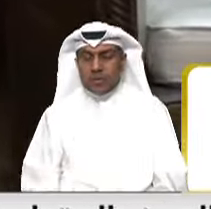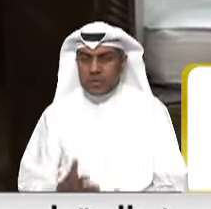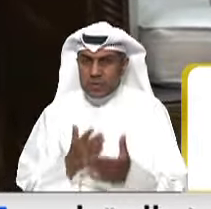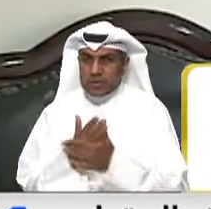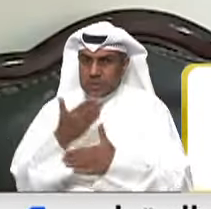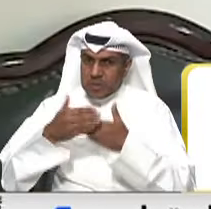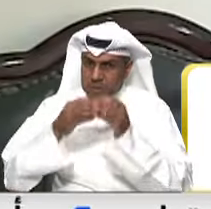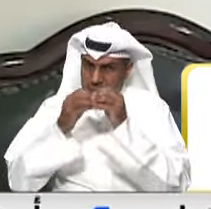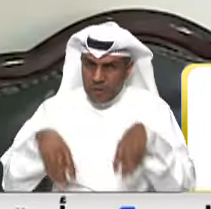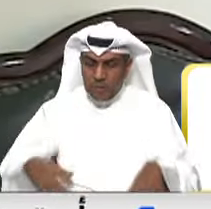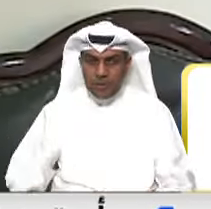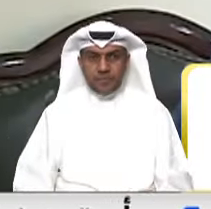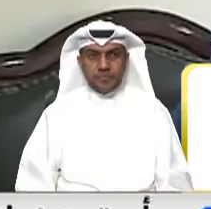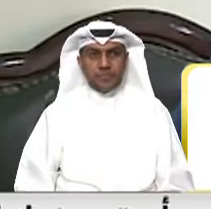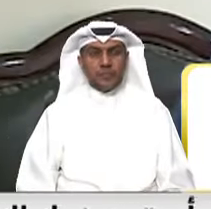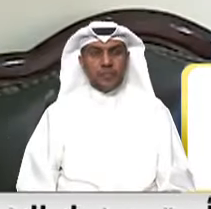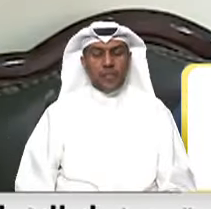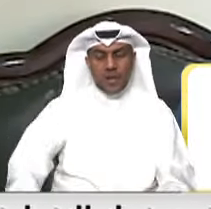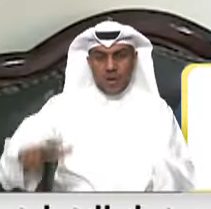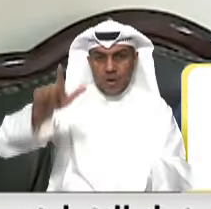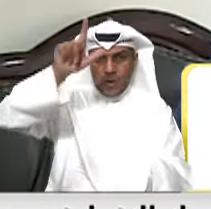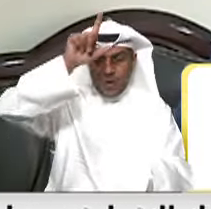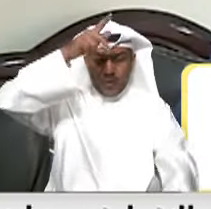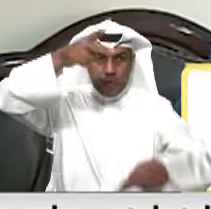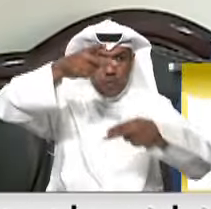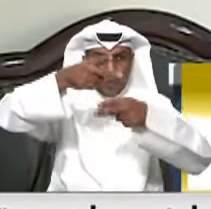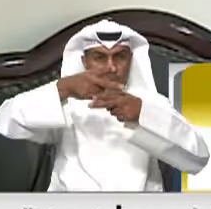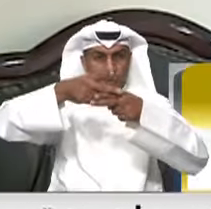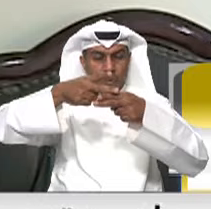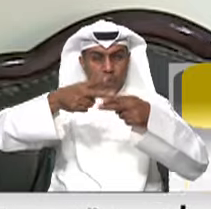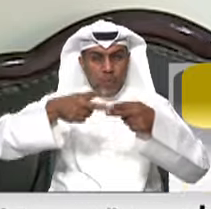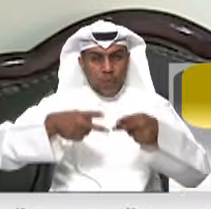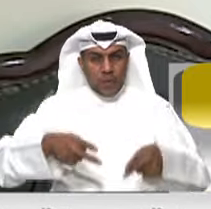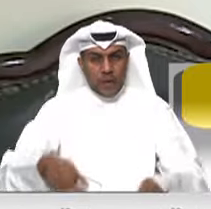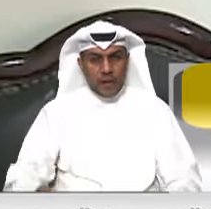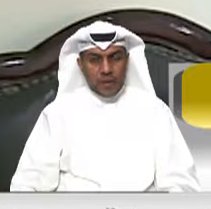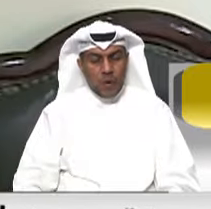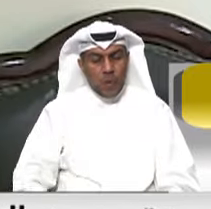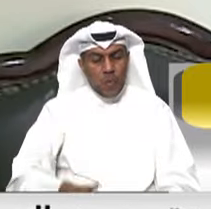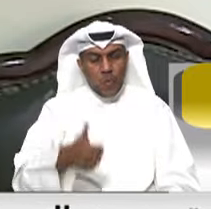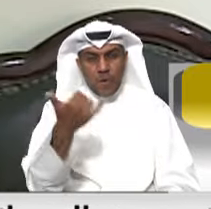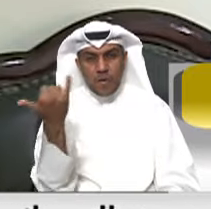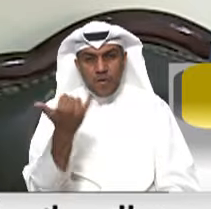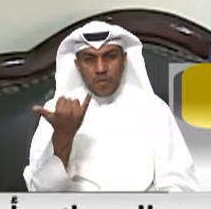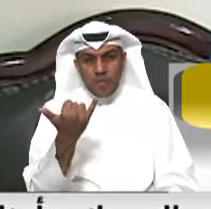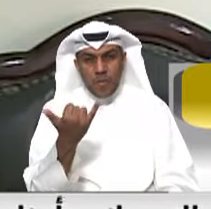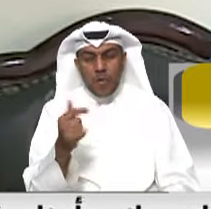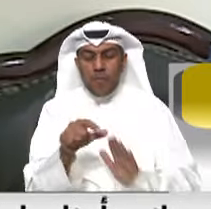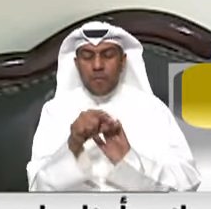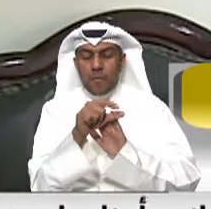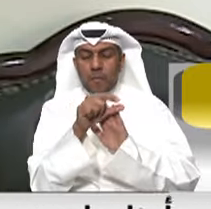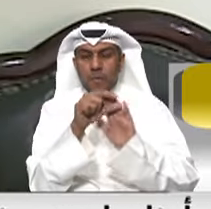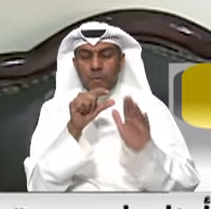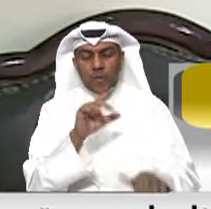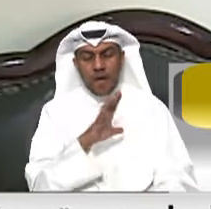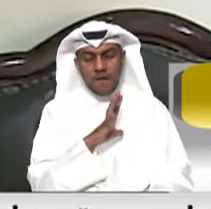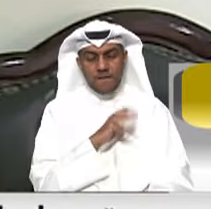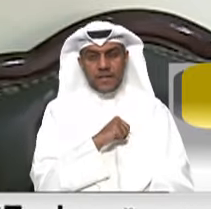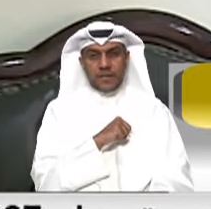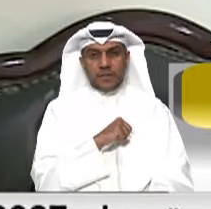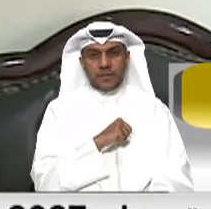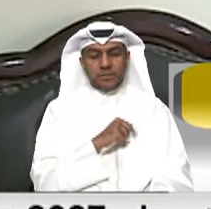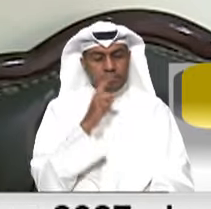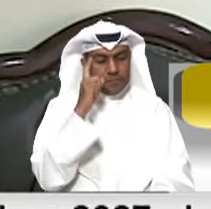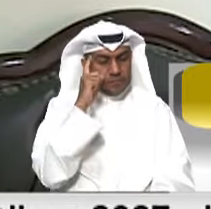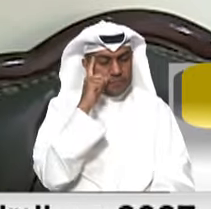العدوان الاردن والكويت هم الاكثر اشتباكا مع القضيه الفلسطينيه وتجانس وتطابق في المواقف على